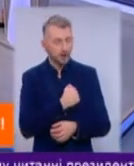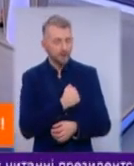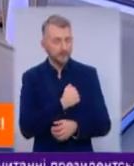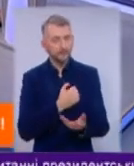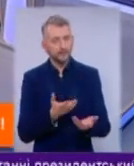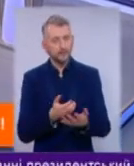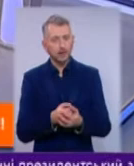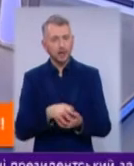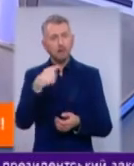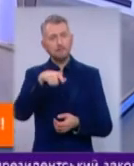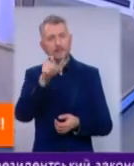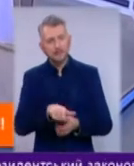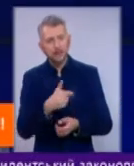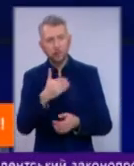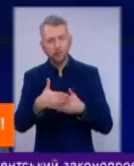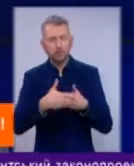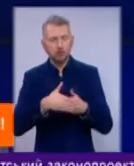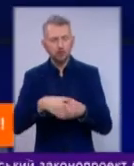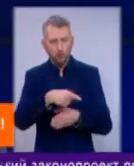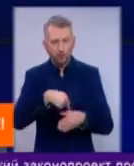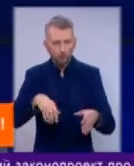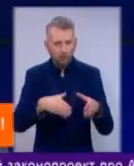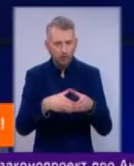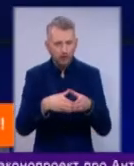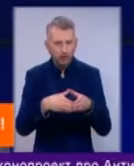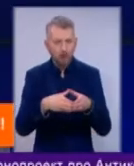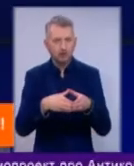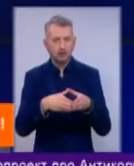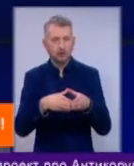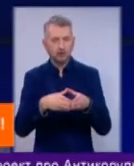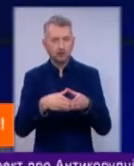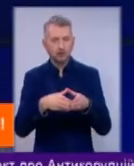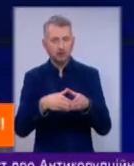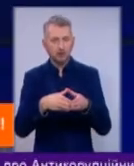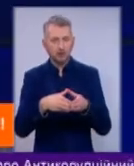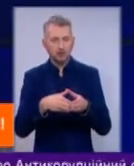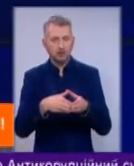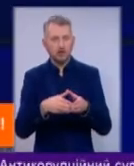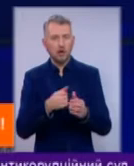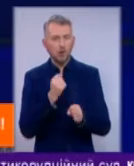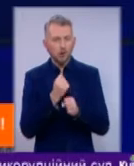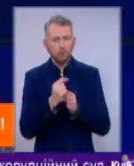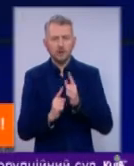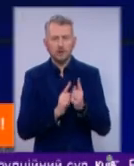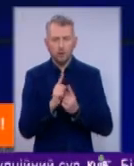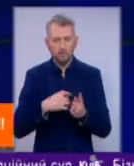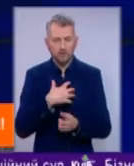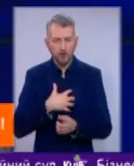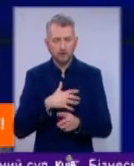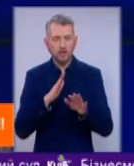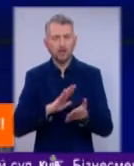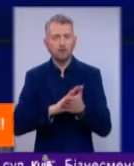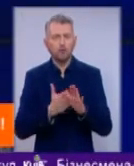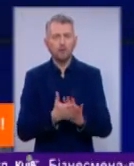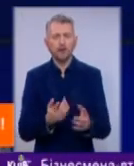на жаль, президент, його найближче оточення йдуть на важливі фундаментальні реформи тільки в умовах